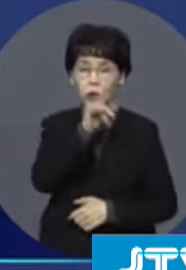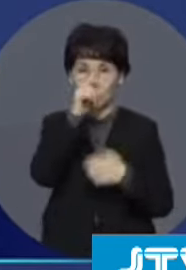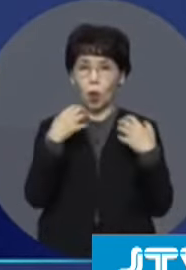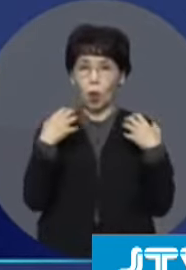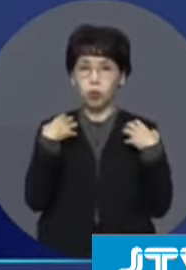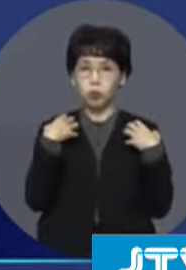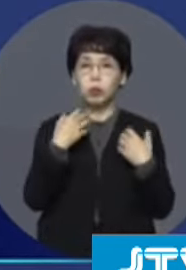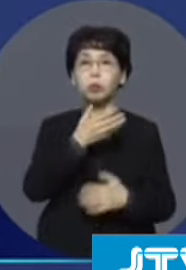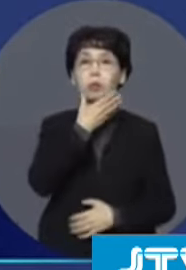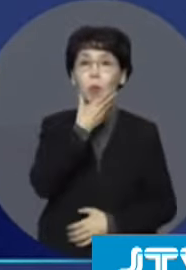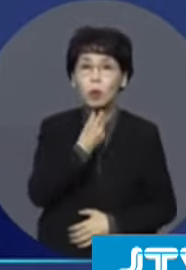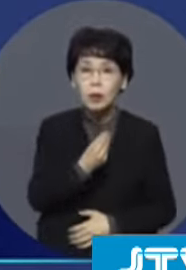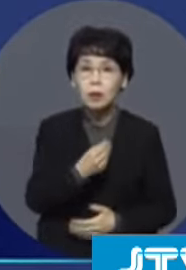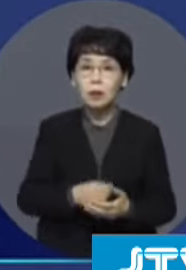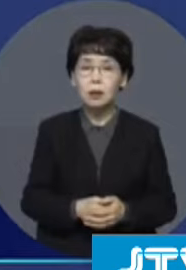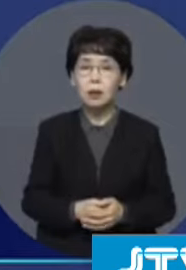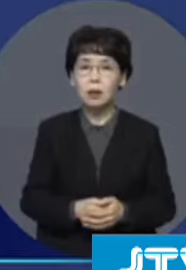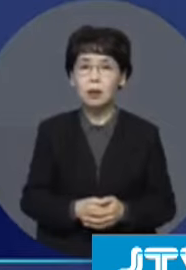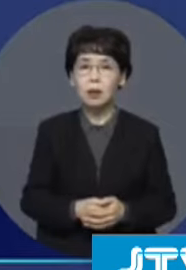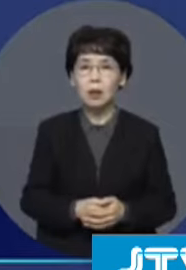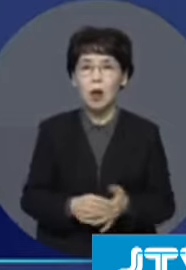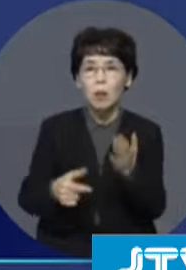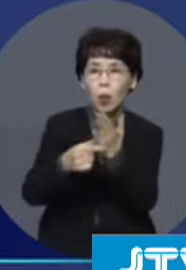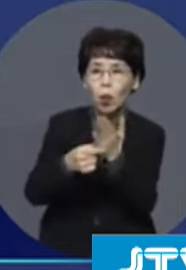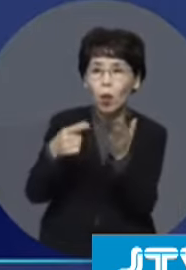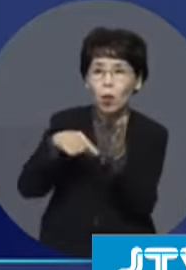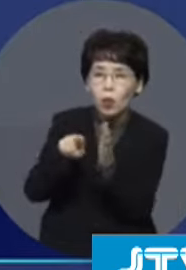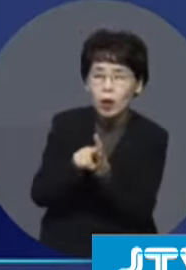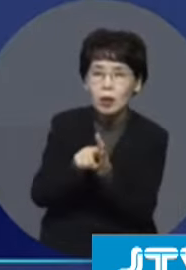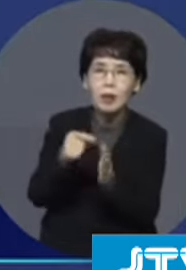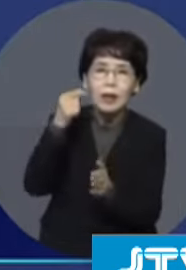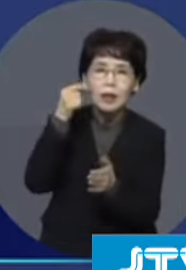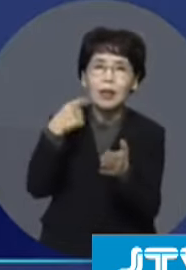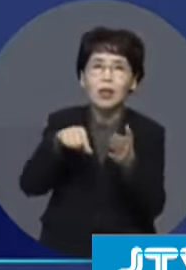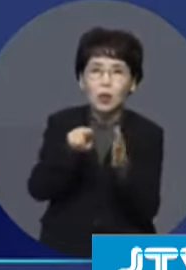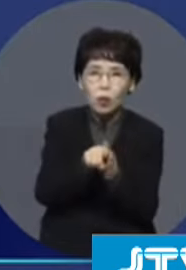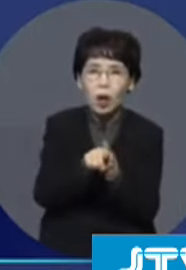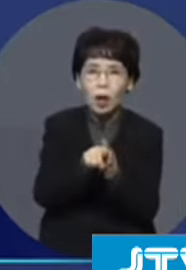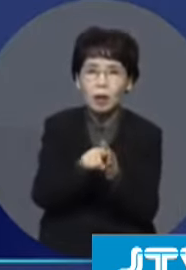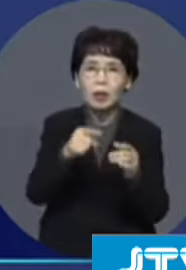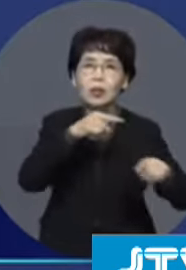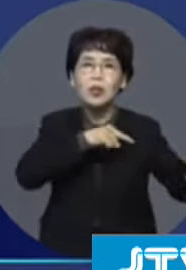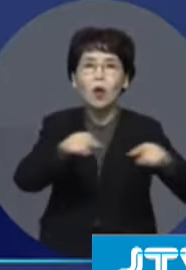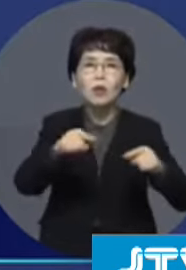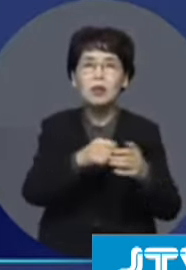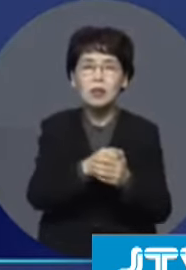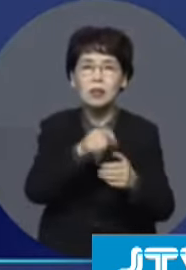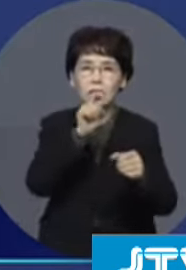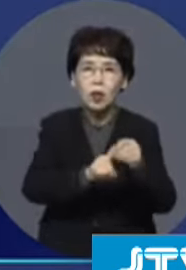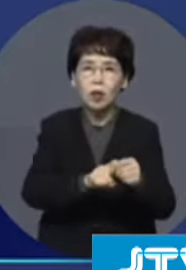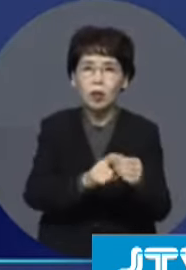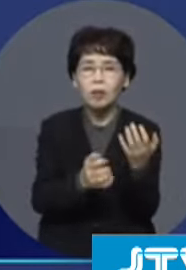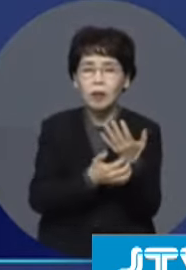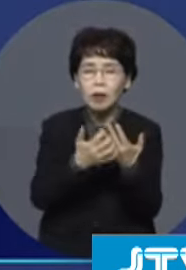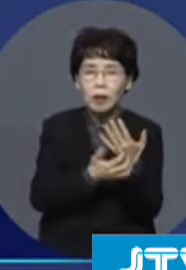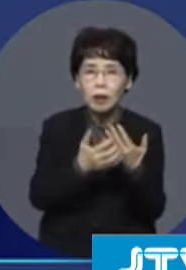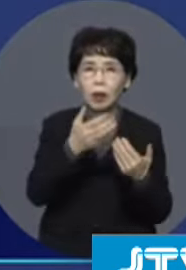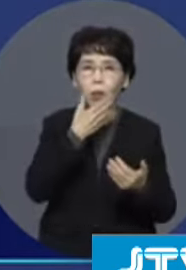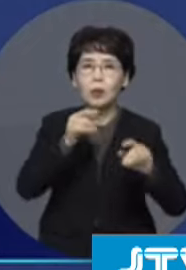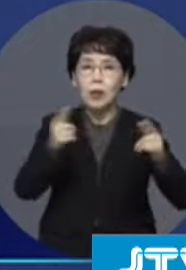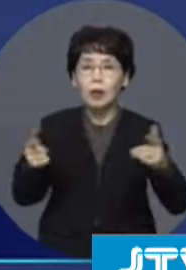정부의 복지는 퍼플리즘 복지가 아니고 정치 복지가 아니라 약자 복지입니다. 약자